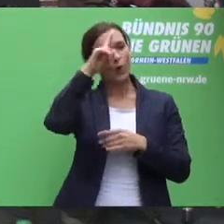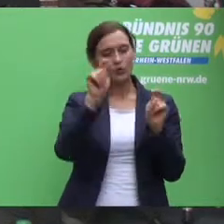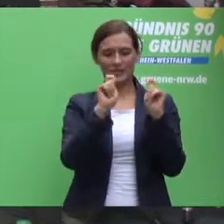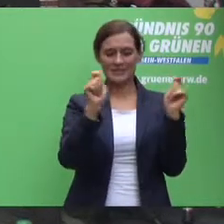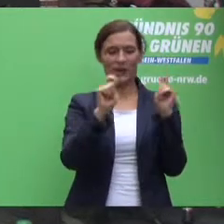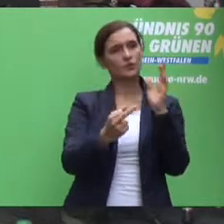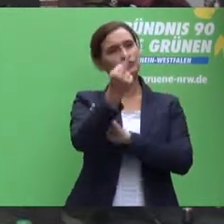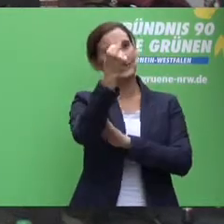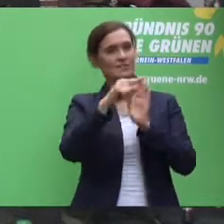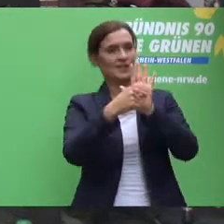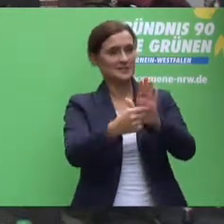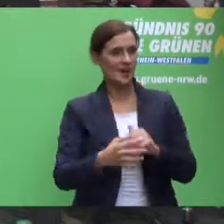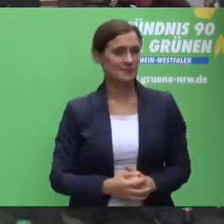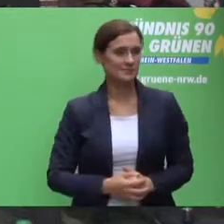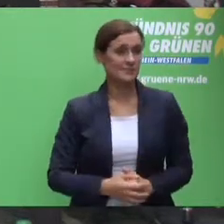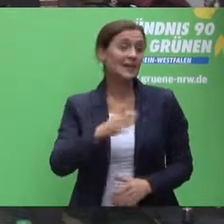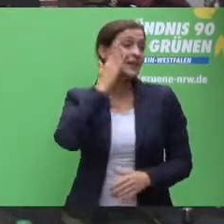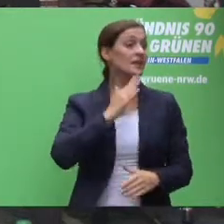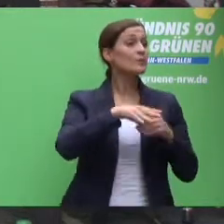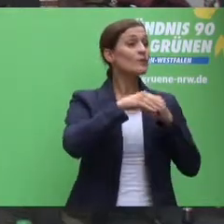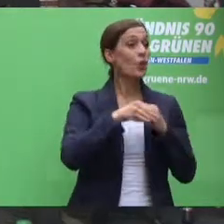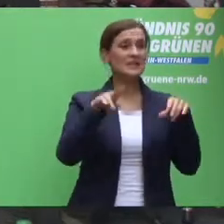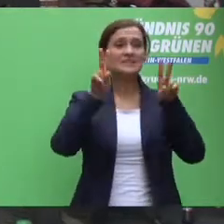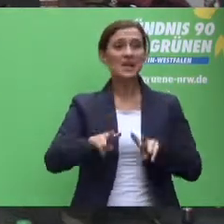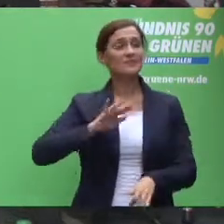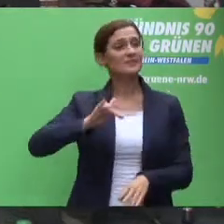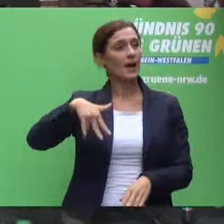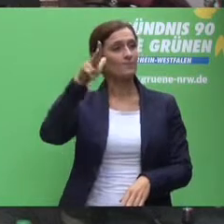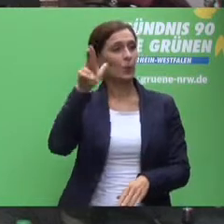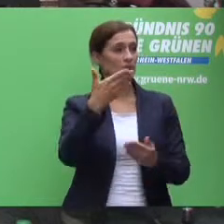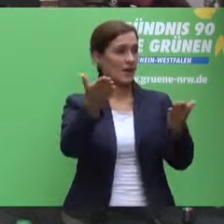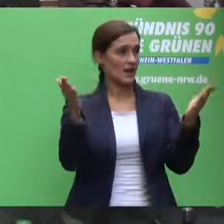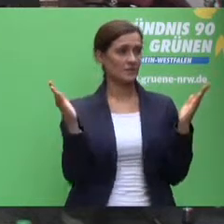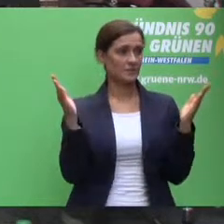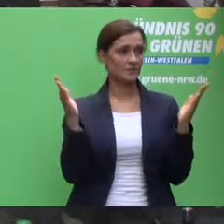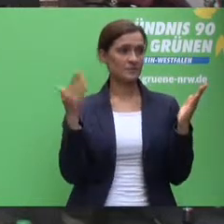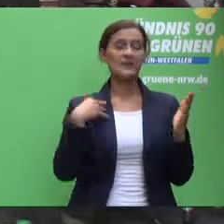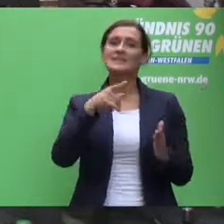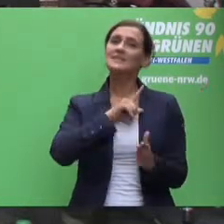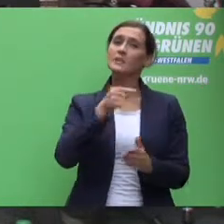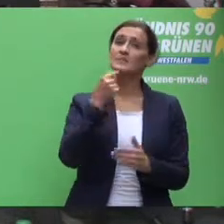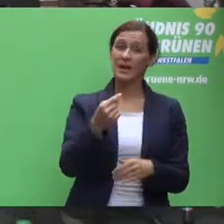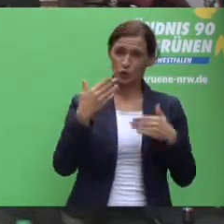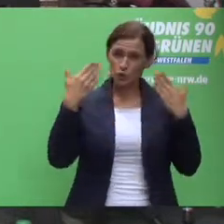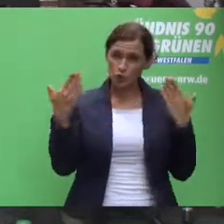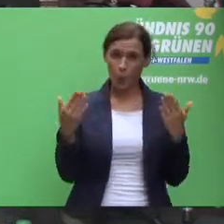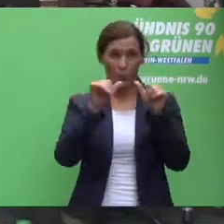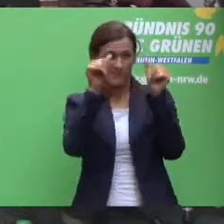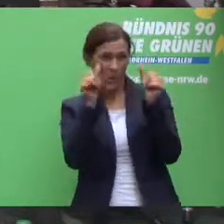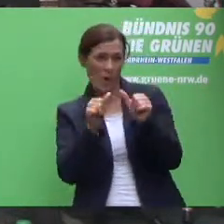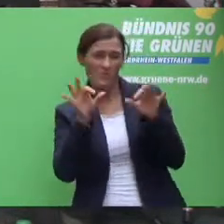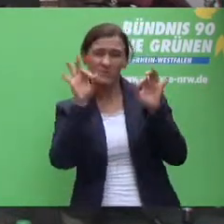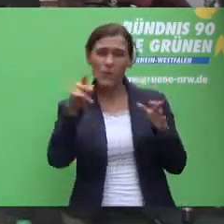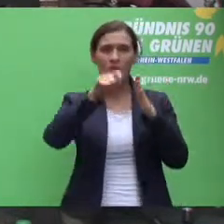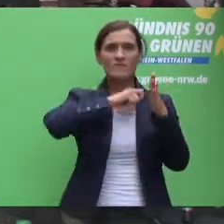Liebe Freundinnen und Freunde, meine Damen und Herren, ich finde, eine solche Form des